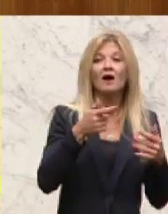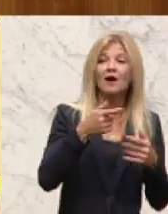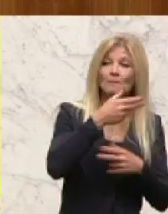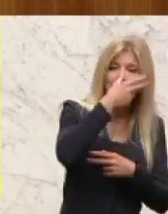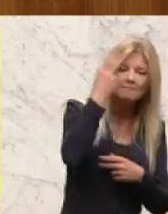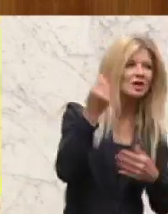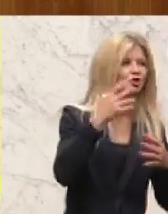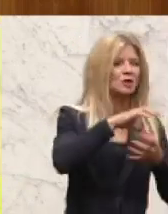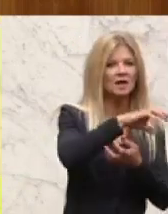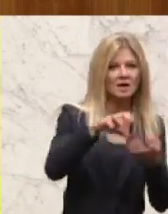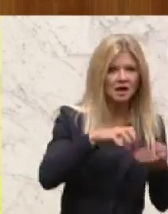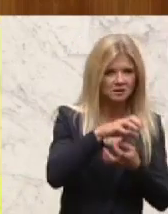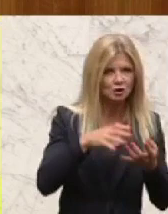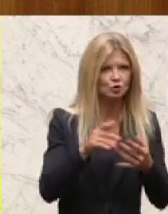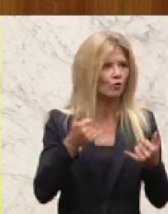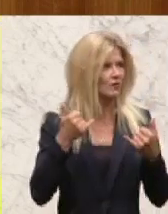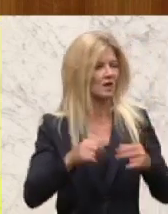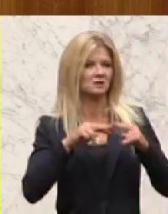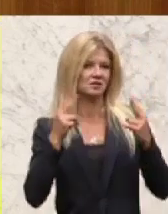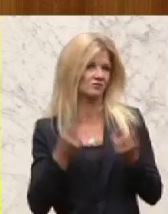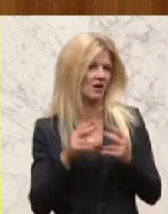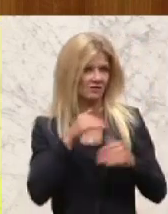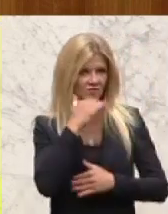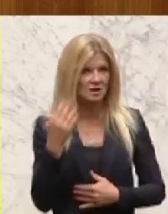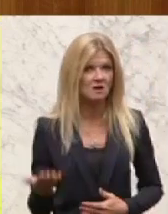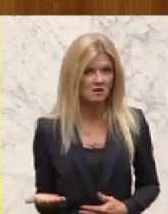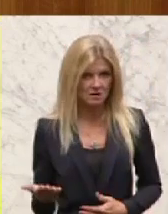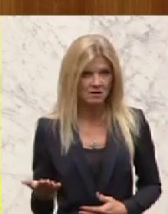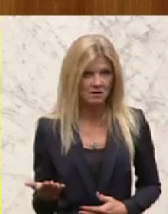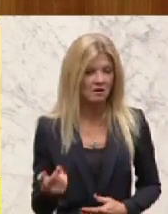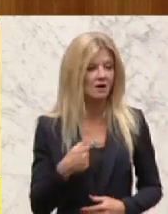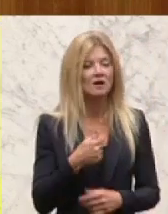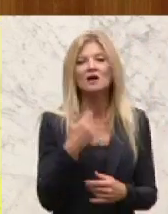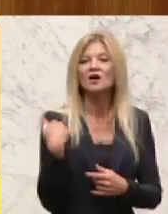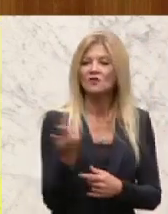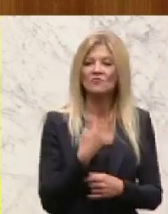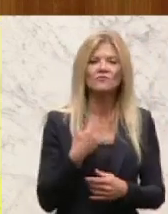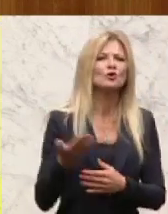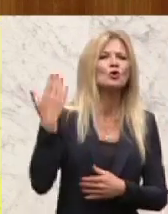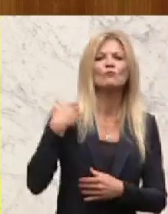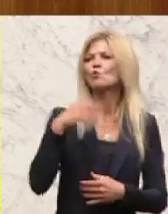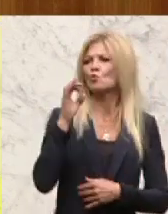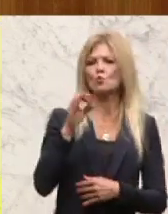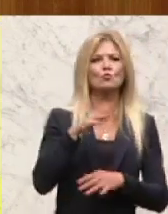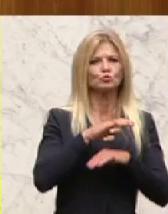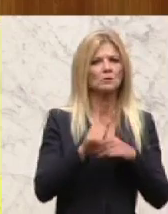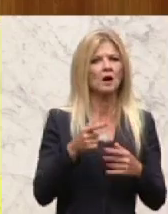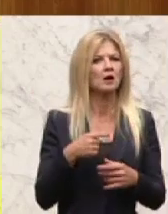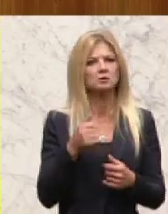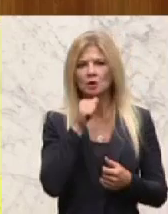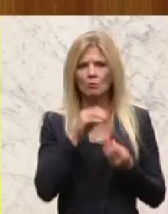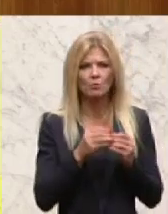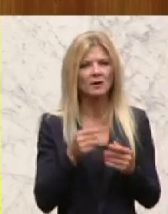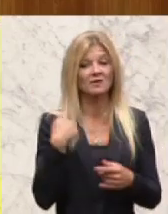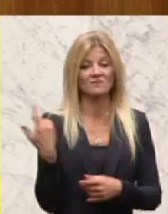weltweit abspielen. Wir haben auch unseren Gutteil getan in frühen Jahrzehnten, als wir noch eine Schengen-Außengrenze waren. Das